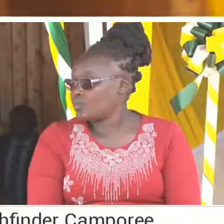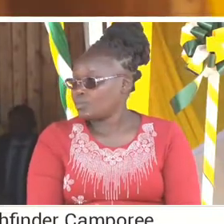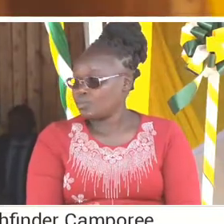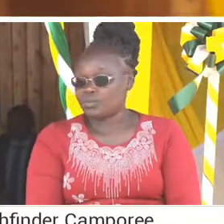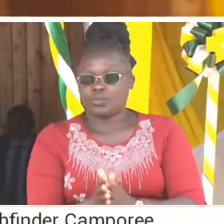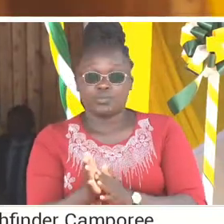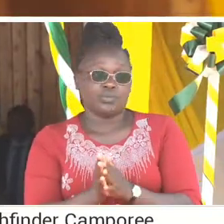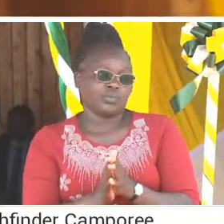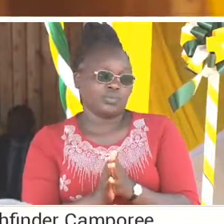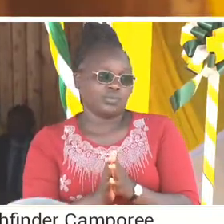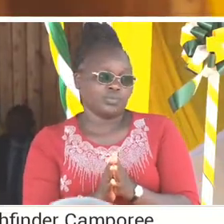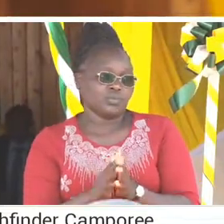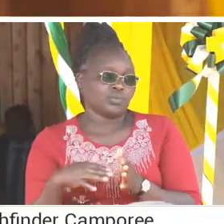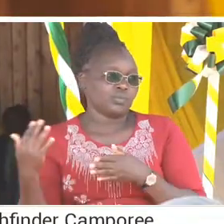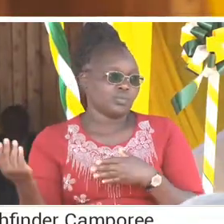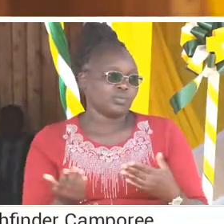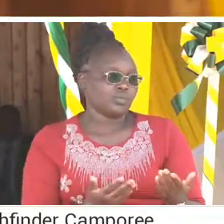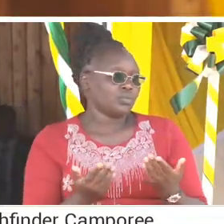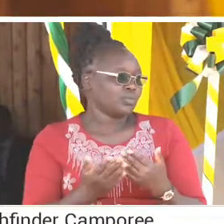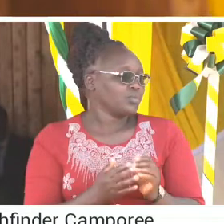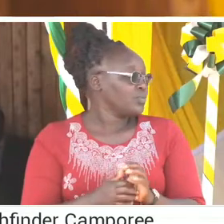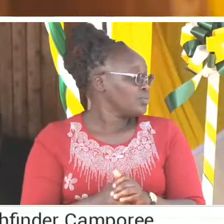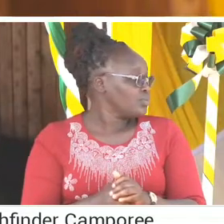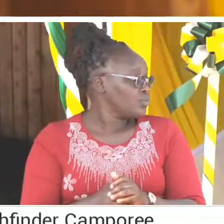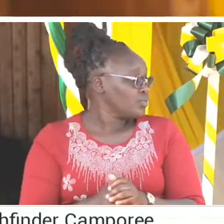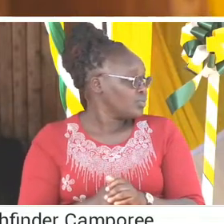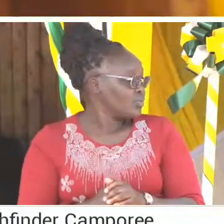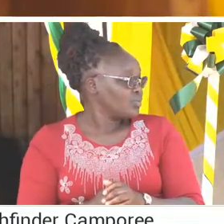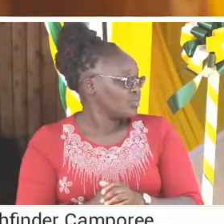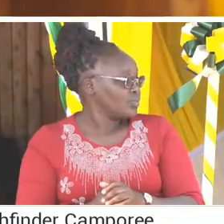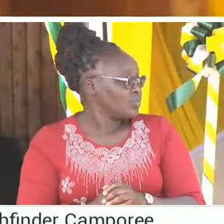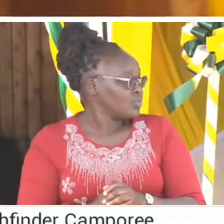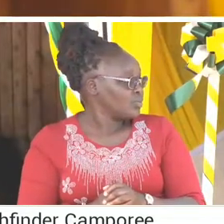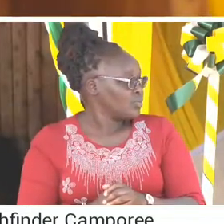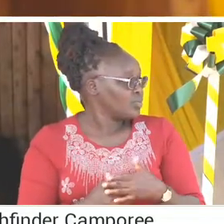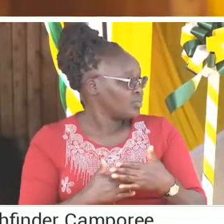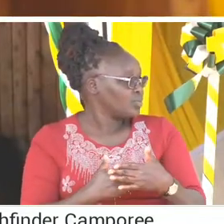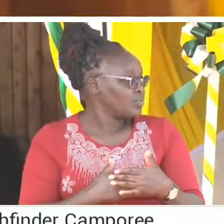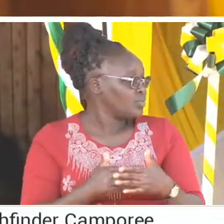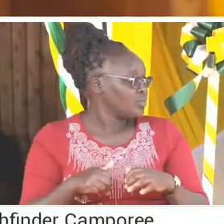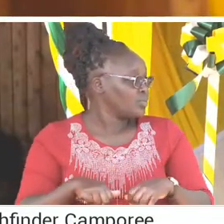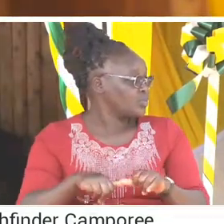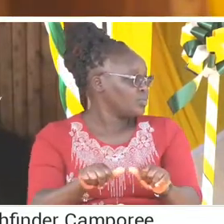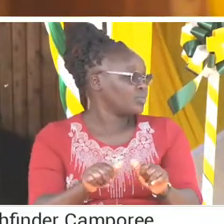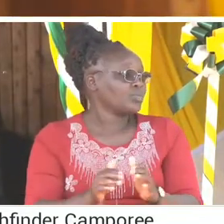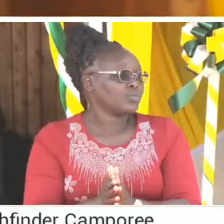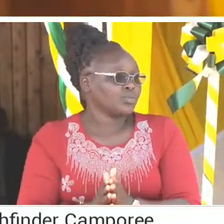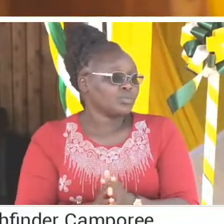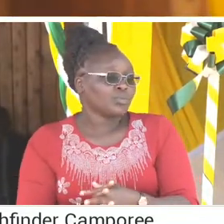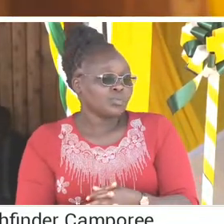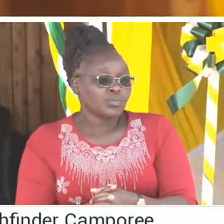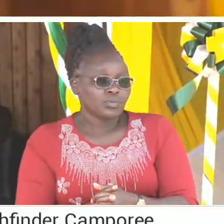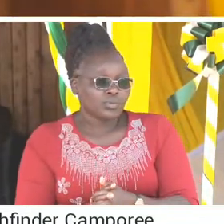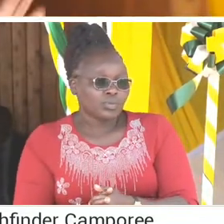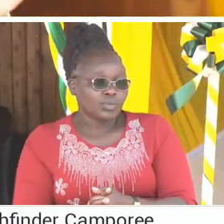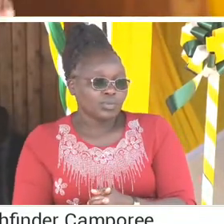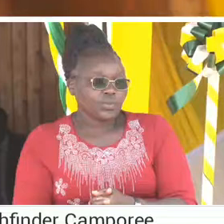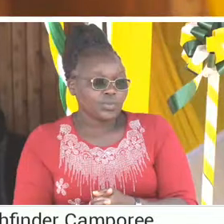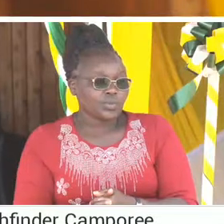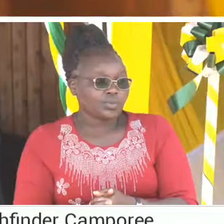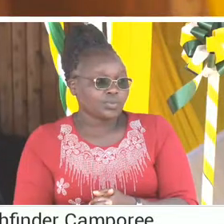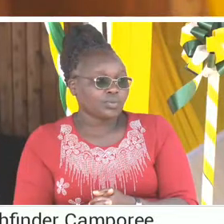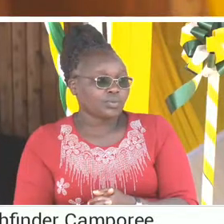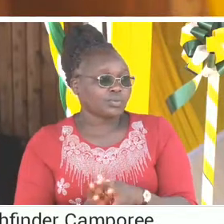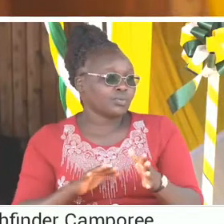ya kwamba niweze kuwatambulisha alafu tuweze kumaliza sehemu hii. Viongozi